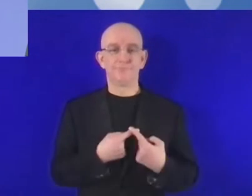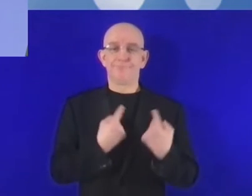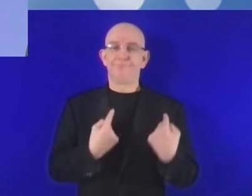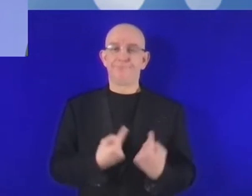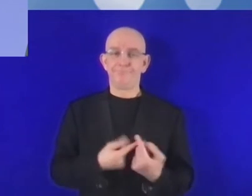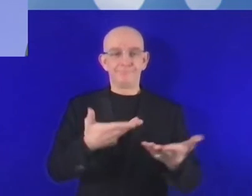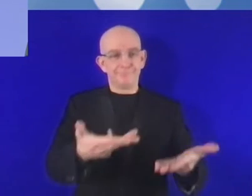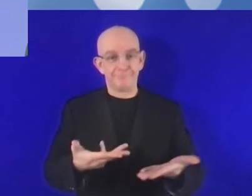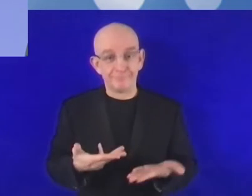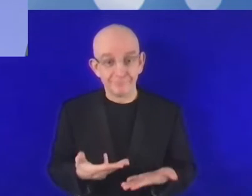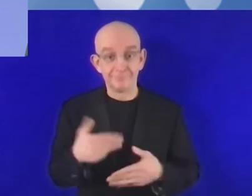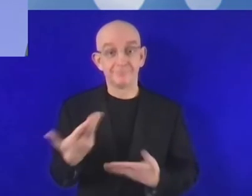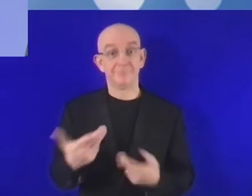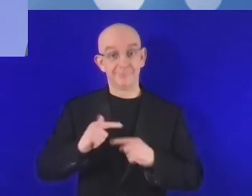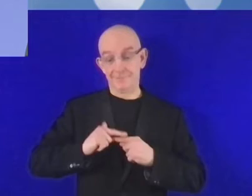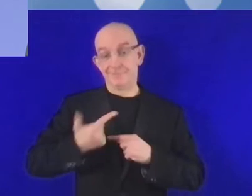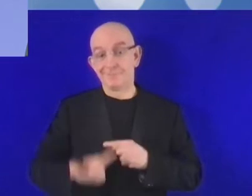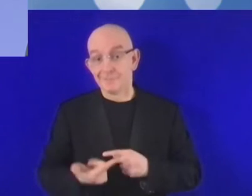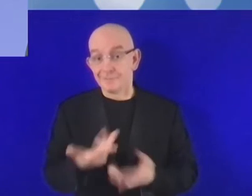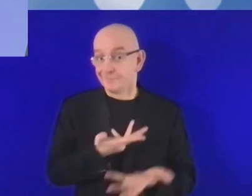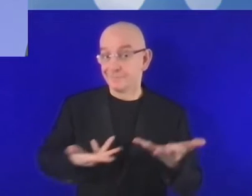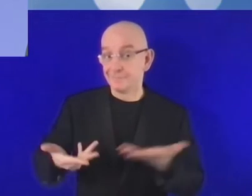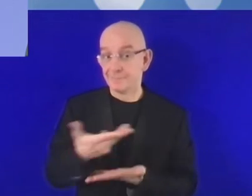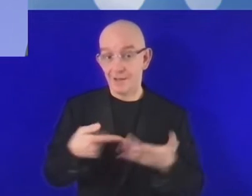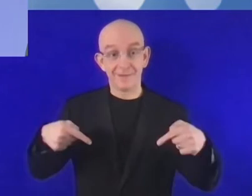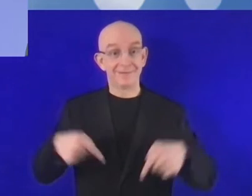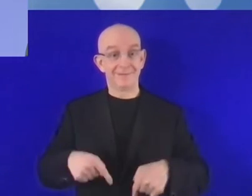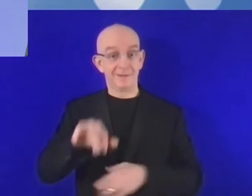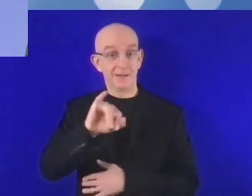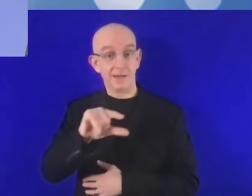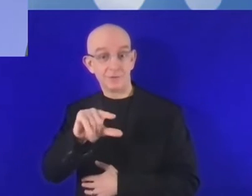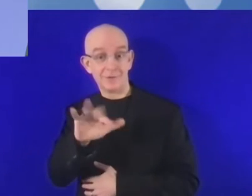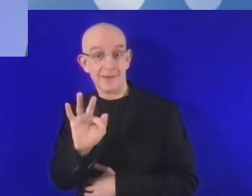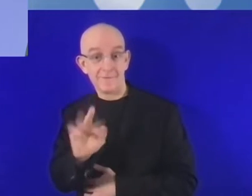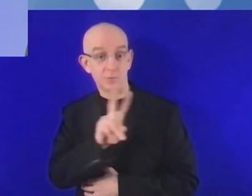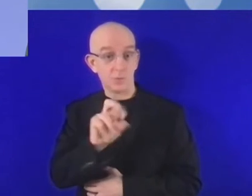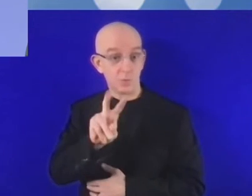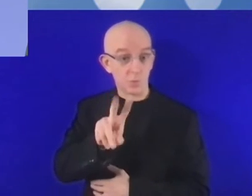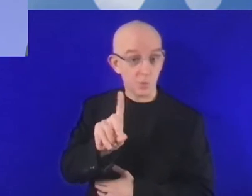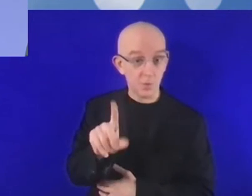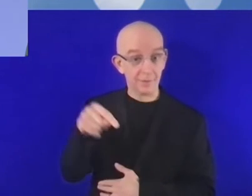на очередном пункте нашей программы. Это